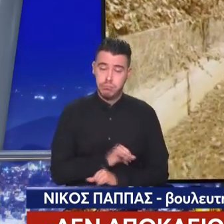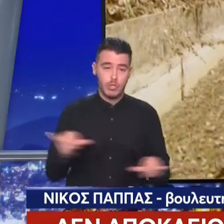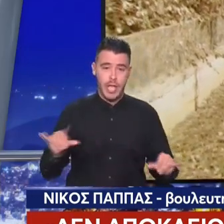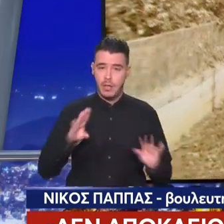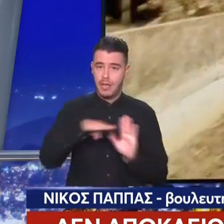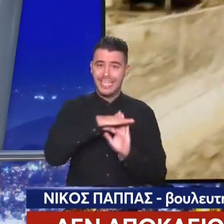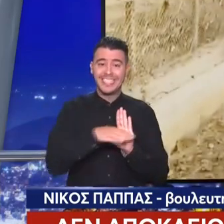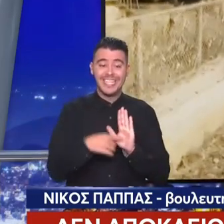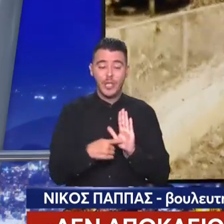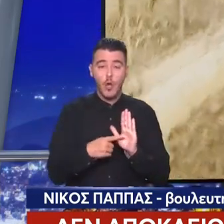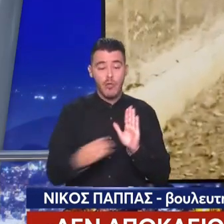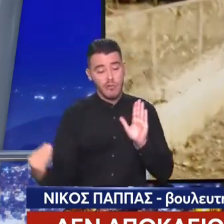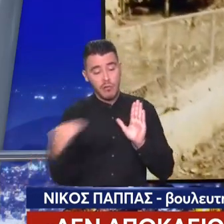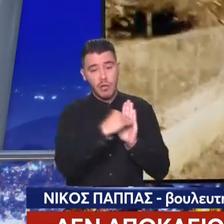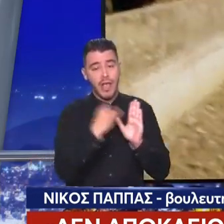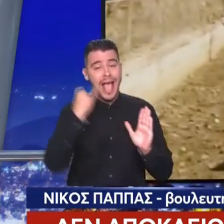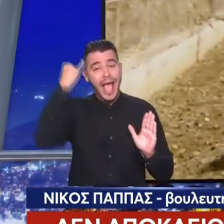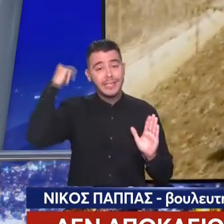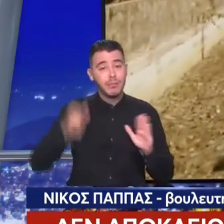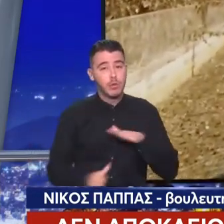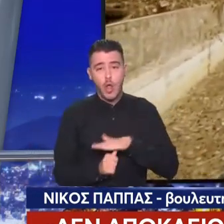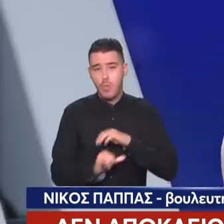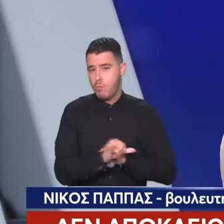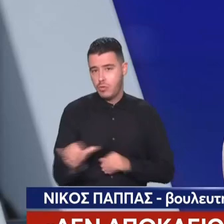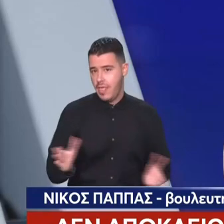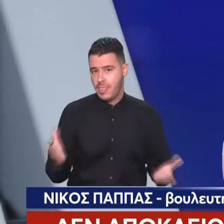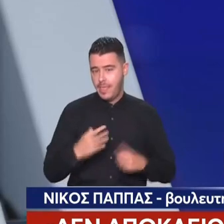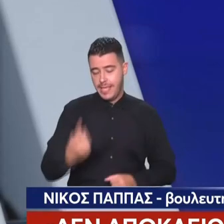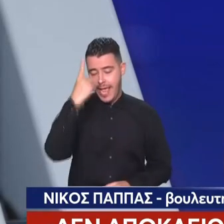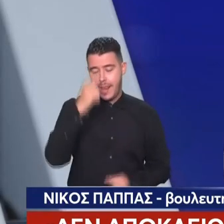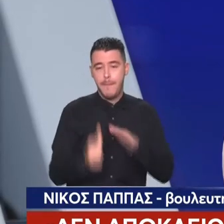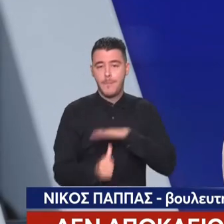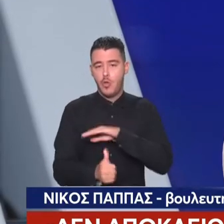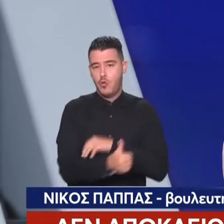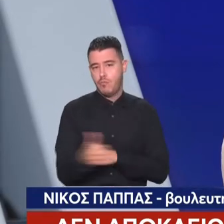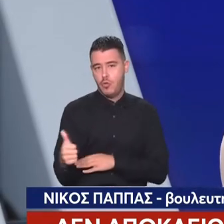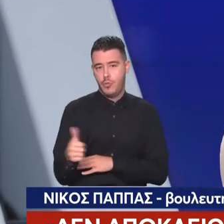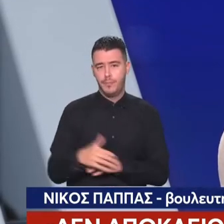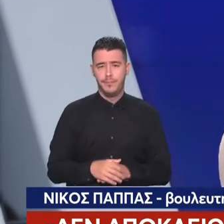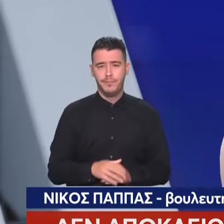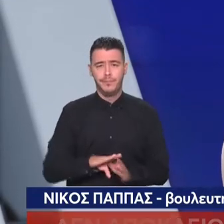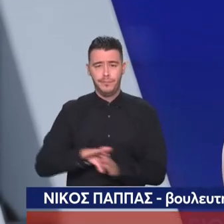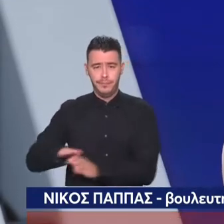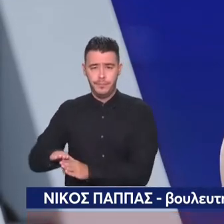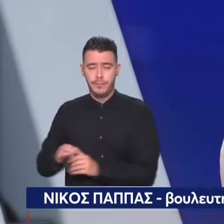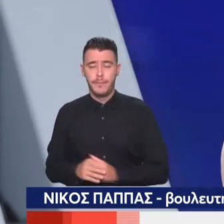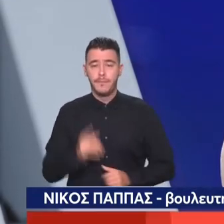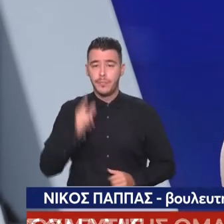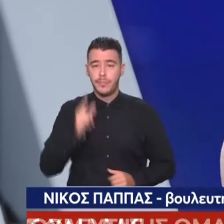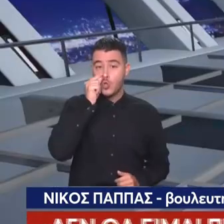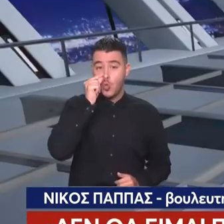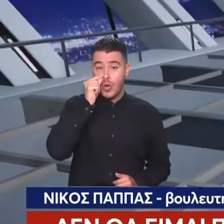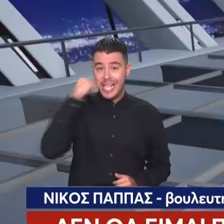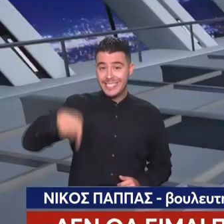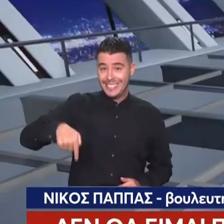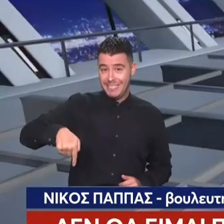συζήτηση. Ένα τελευταίο. Ζήτησε ο κύριος Κουρλέτης σήμερα μέχρι την Κυριακή να βγει ο Τσίπρας και να ξεκαθαρίσει τα